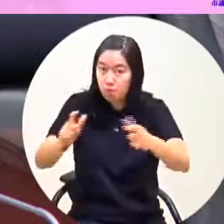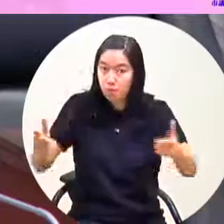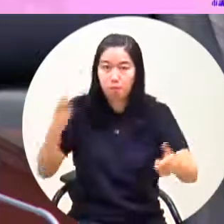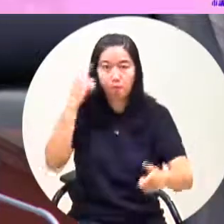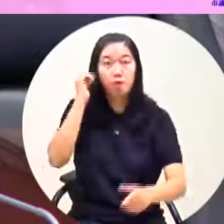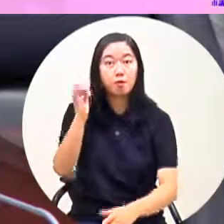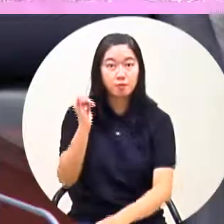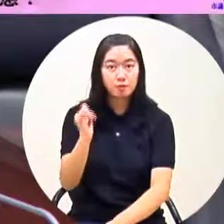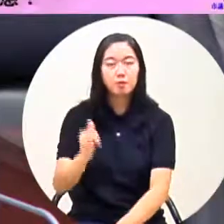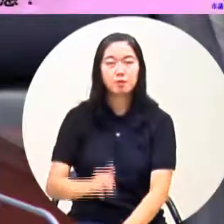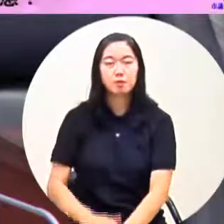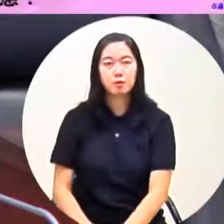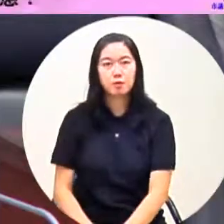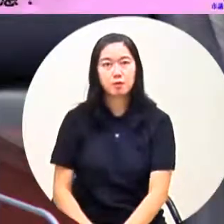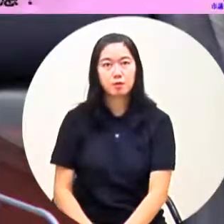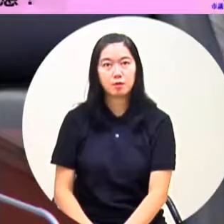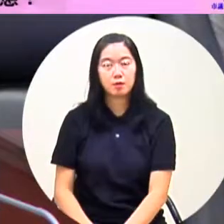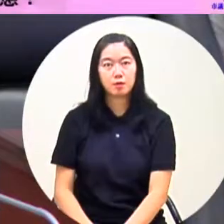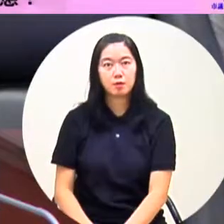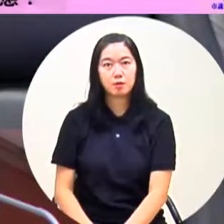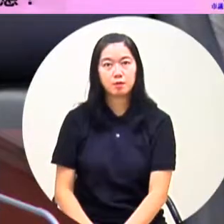啦哦，但是哦，